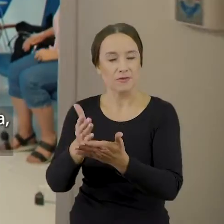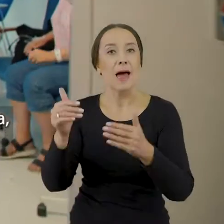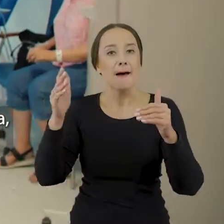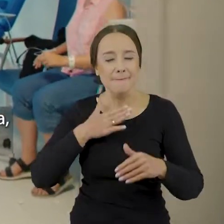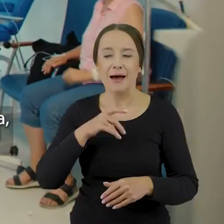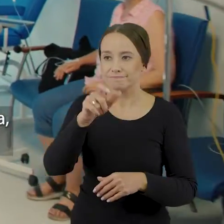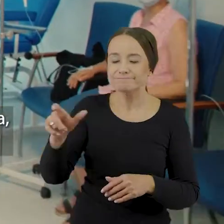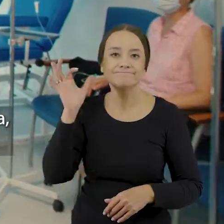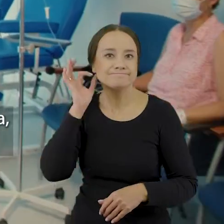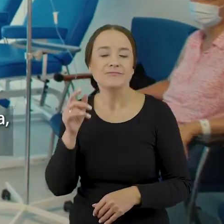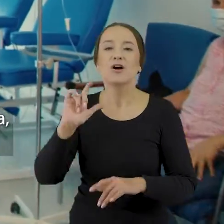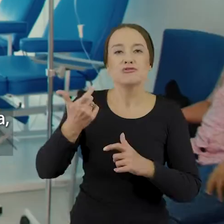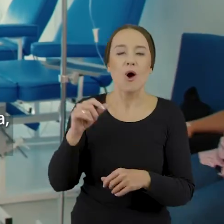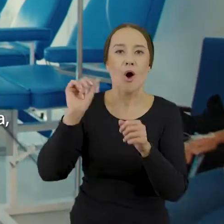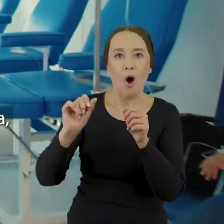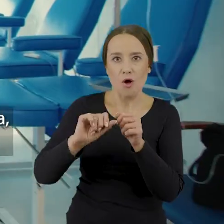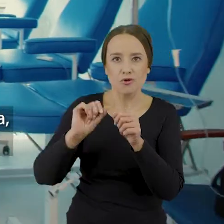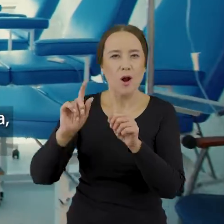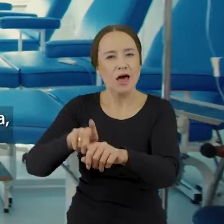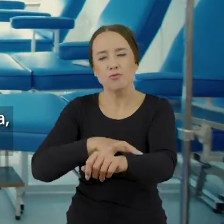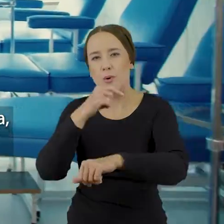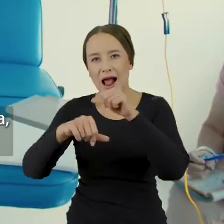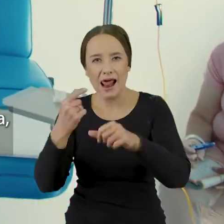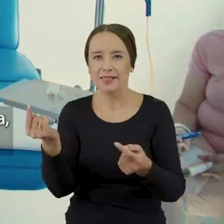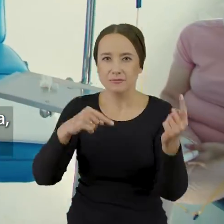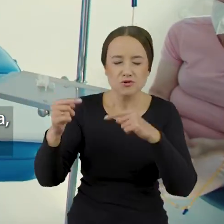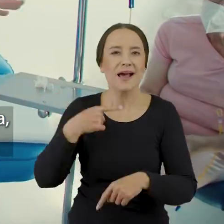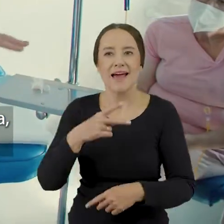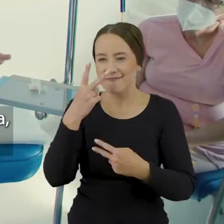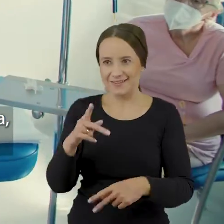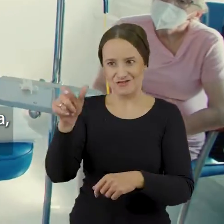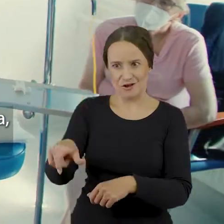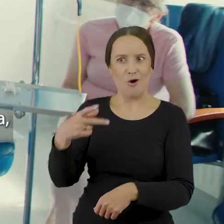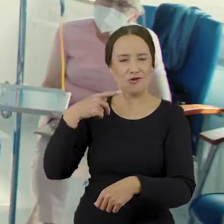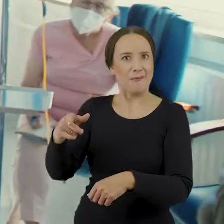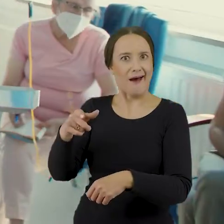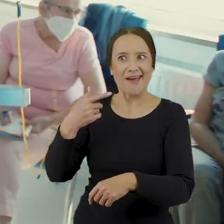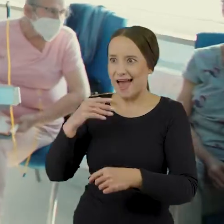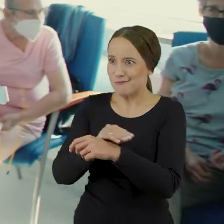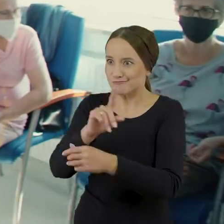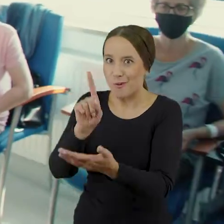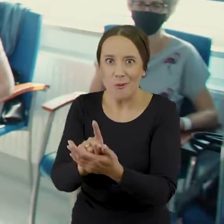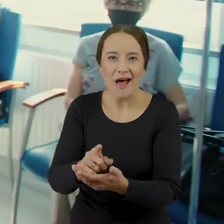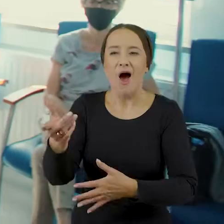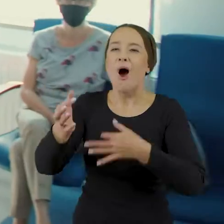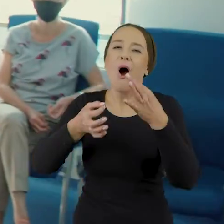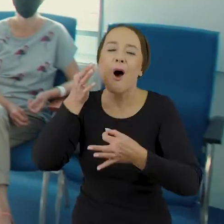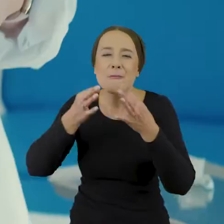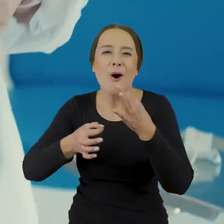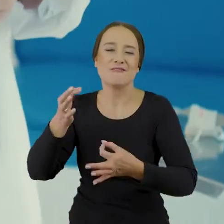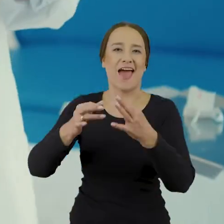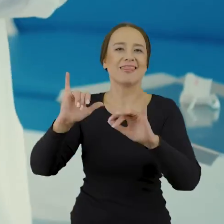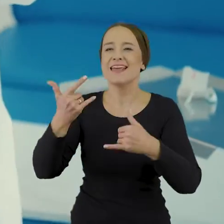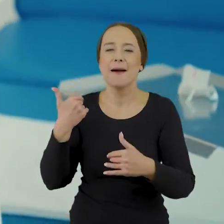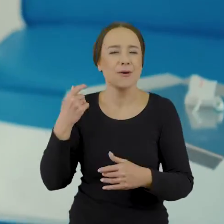mam pacjentki które przychodzą później w kontroli są przez długie lata ja widzę że ja taką chorą wyleczyłam że ona przychodzi do mnie opowiada o kolejnych